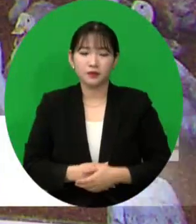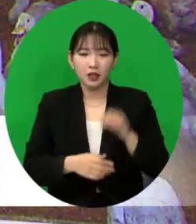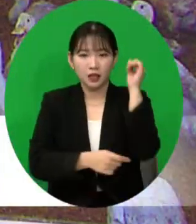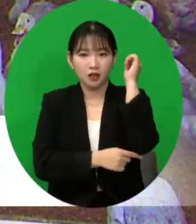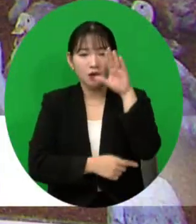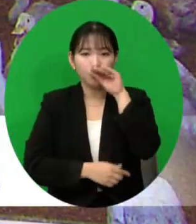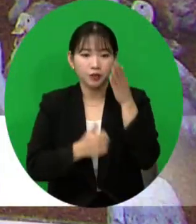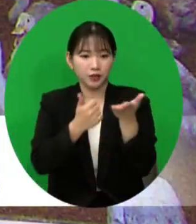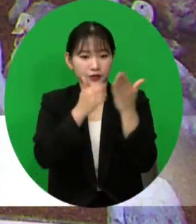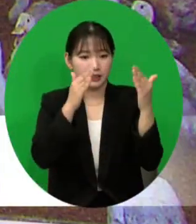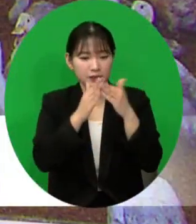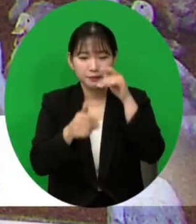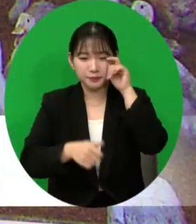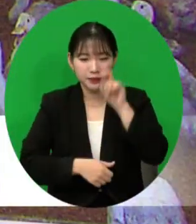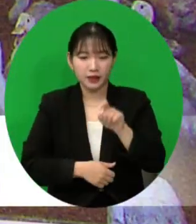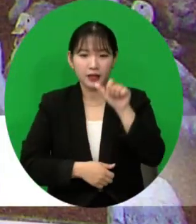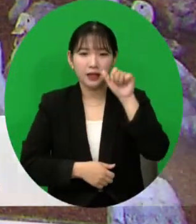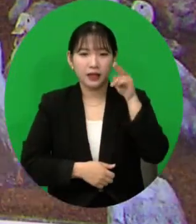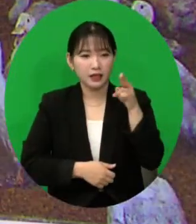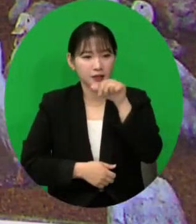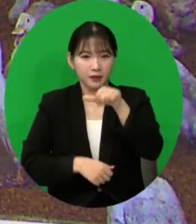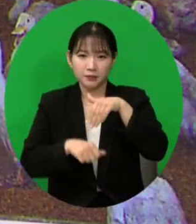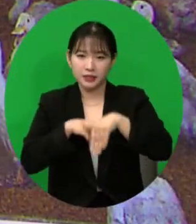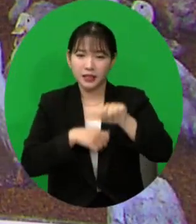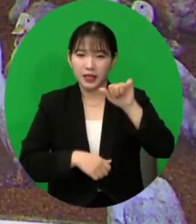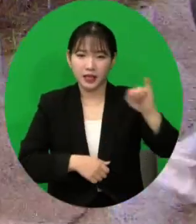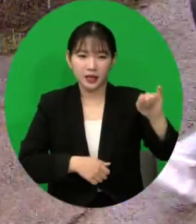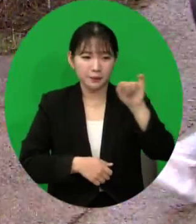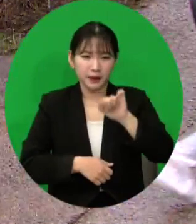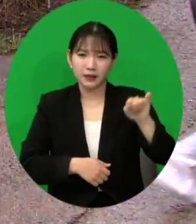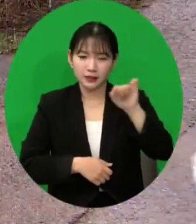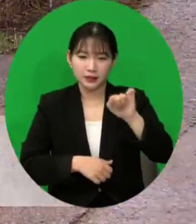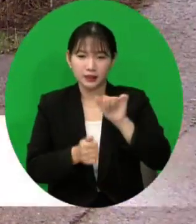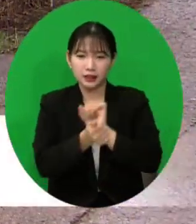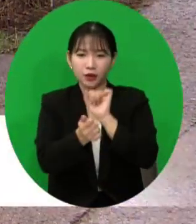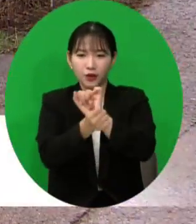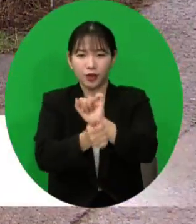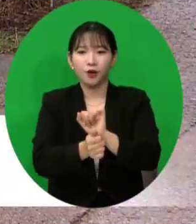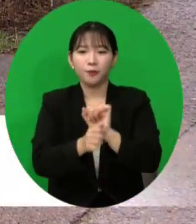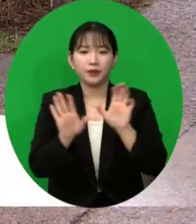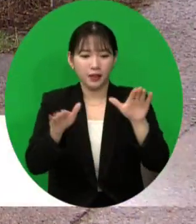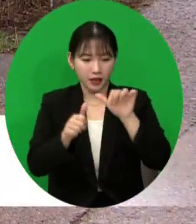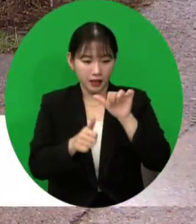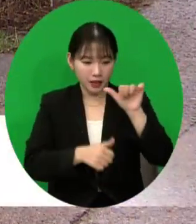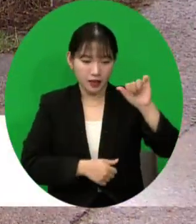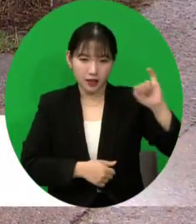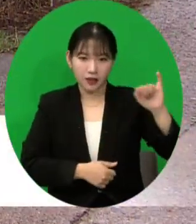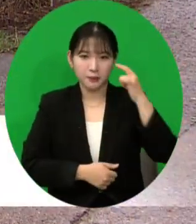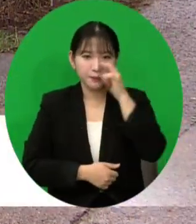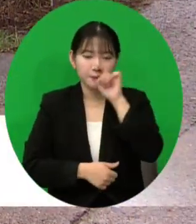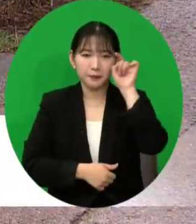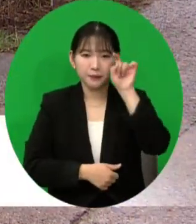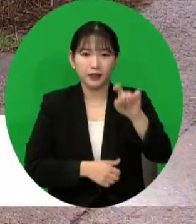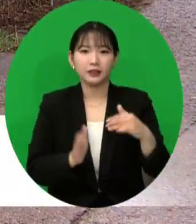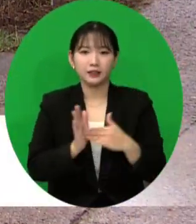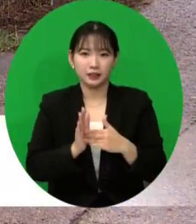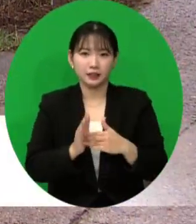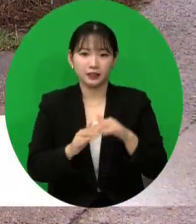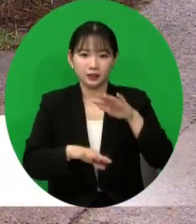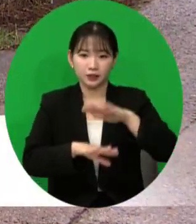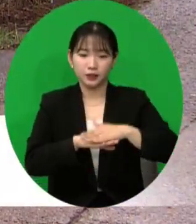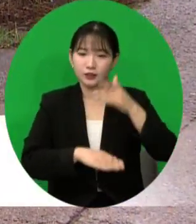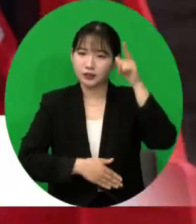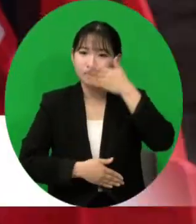영암 오리농장에서 검출된 h5 AI 항원이 고병원성 조류 인플루엔자로 확진됐습니다 농림